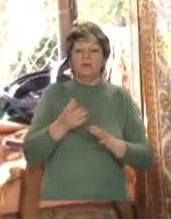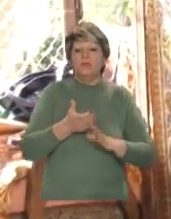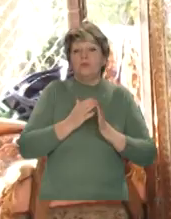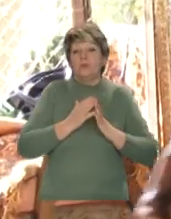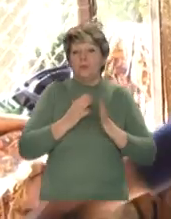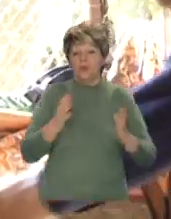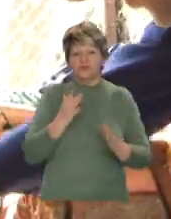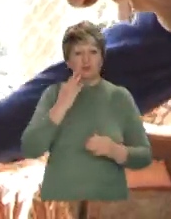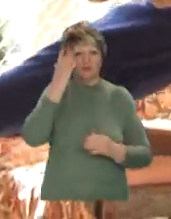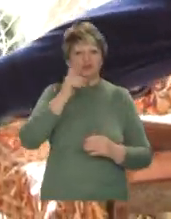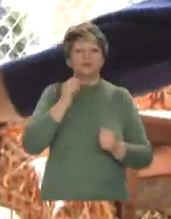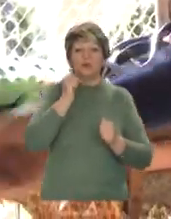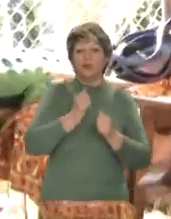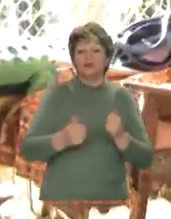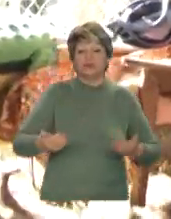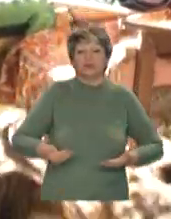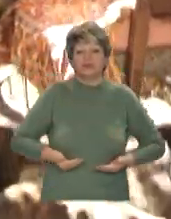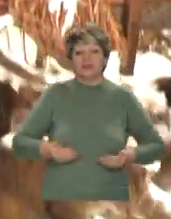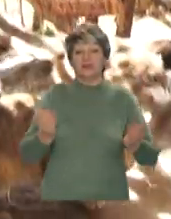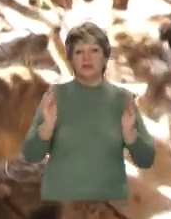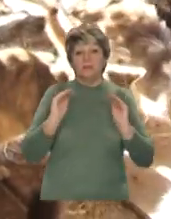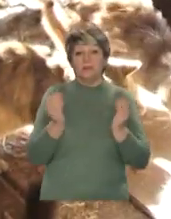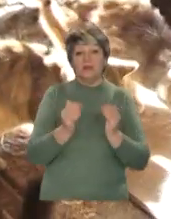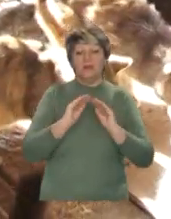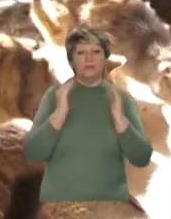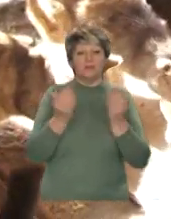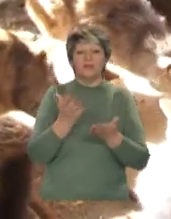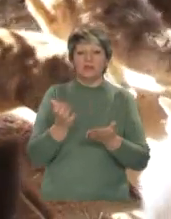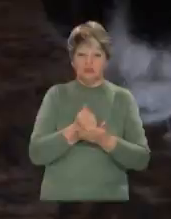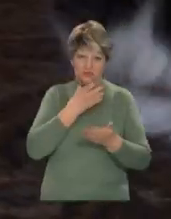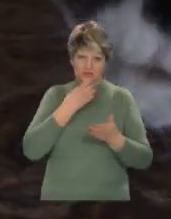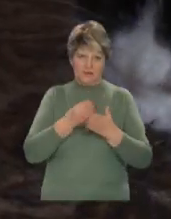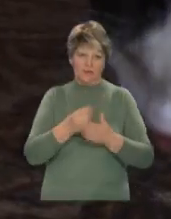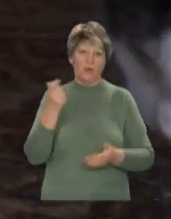незмінна – аби кожен житель міні-притулку якнайшвидше знайшов турботливих господарів.